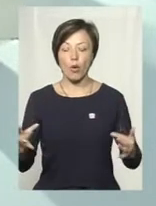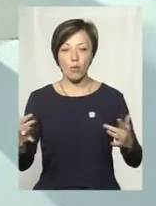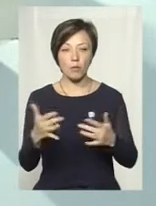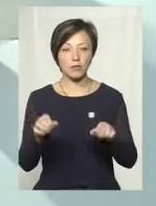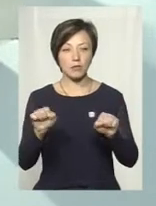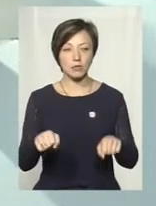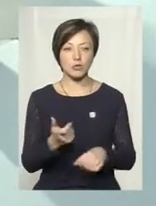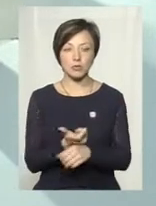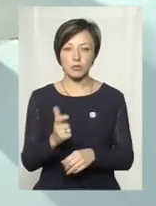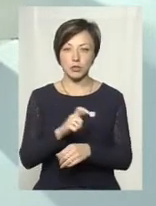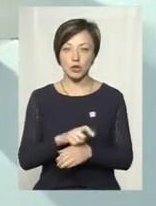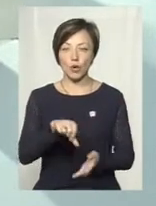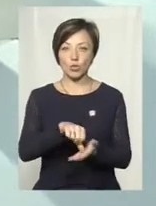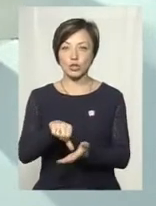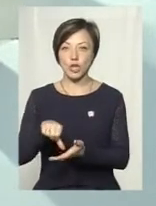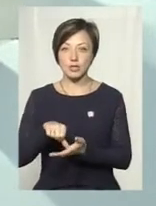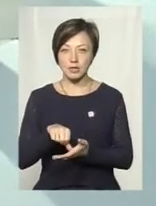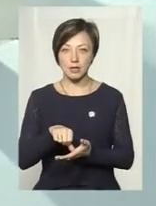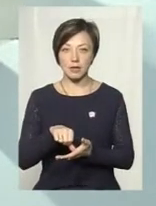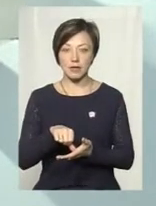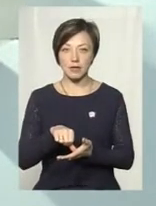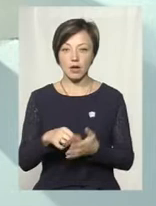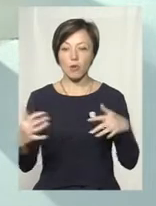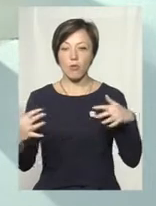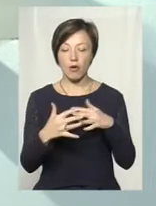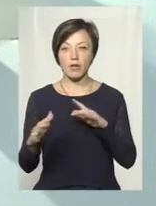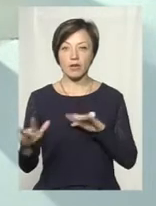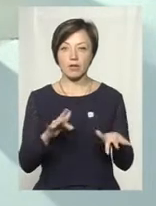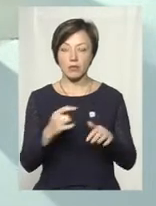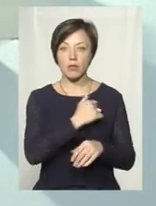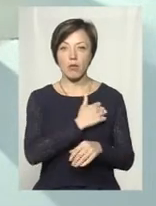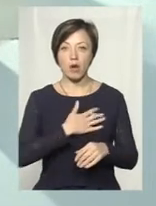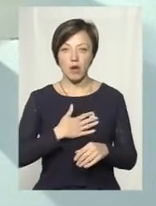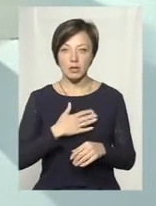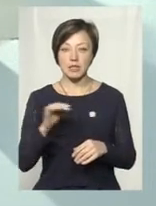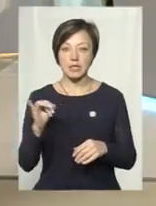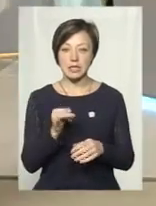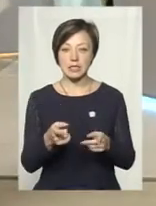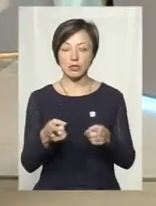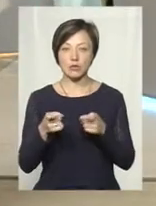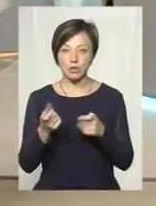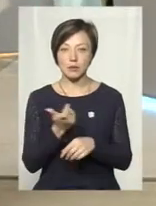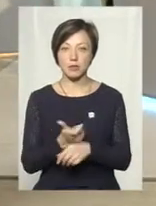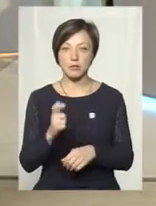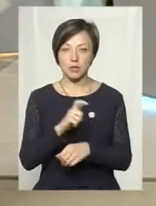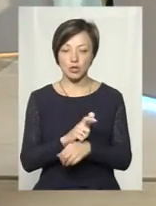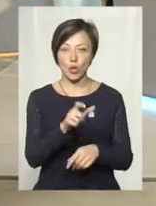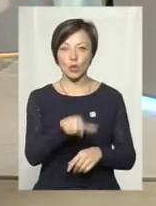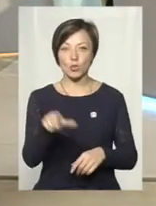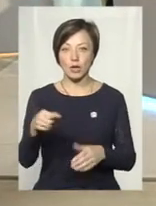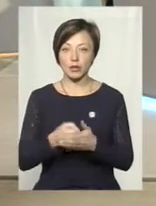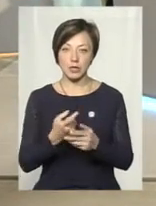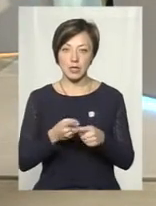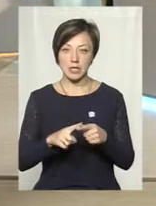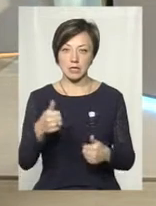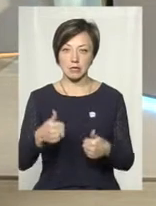можна більше учасників бойових дій, поранених, і залучити як можна більше людей до цих